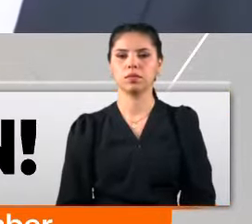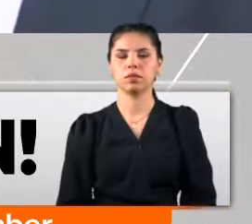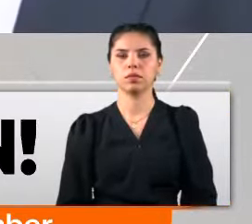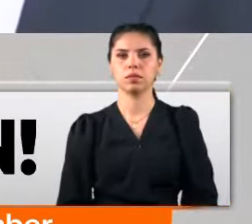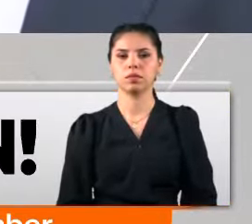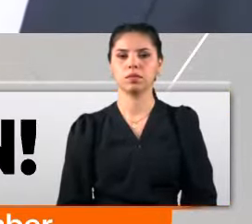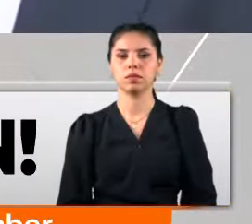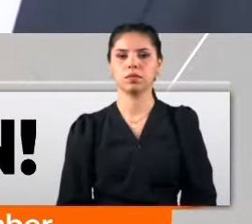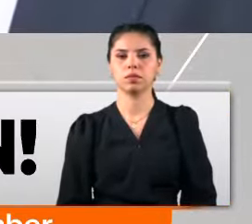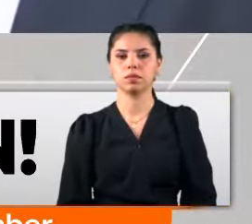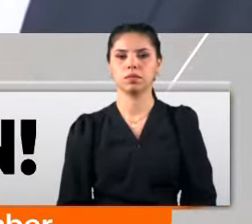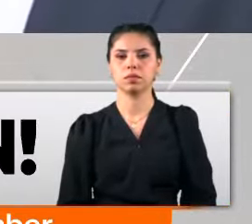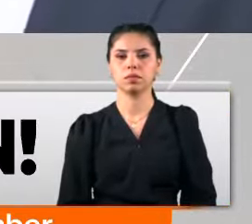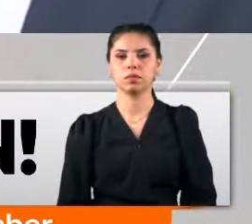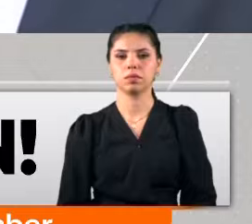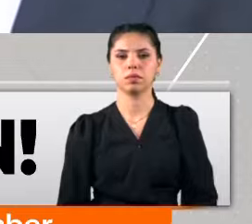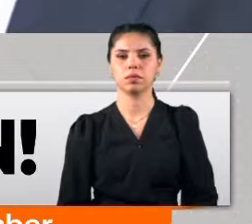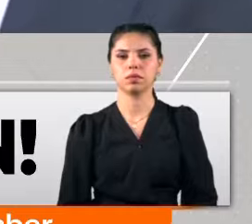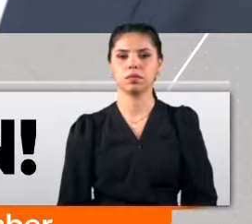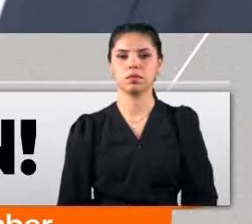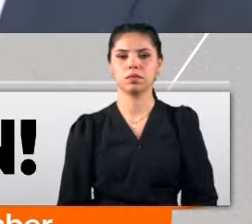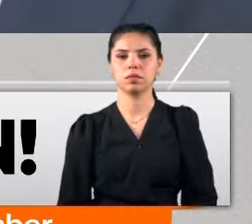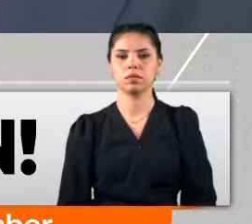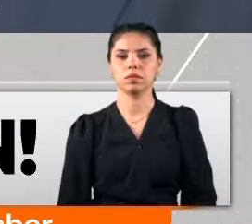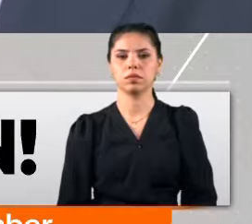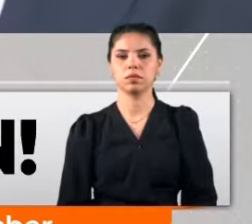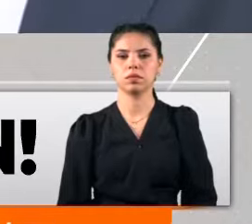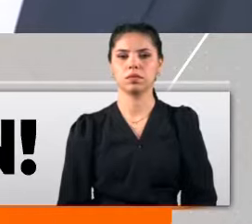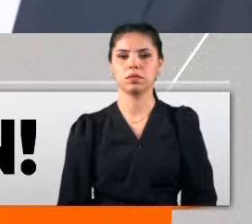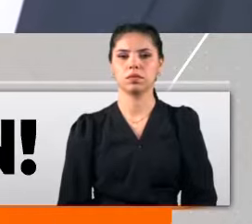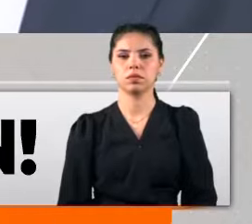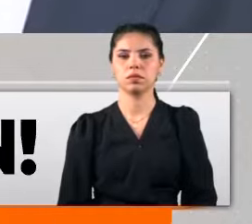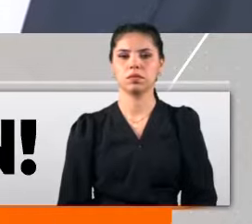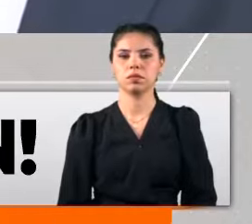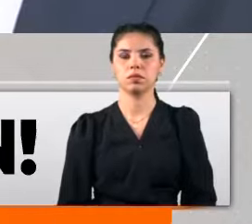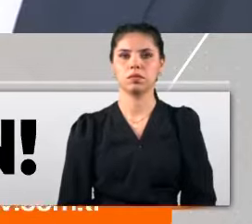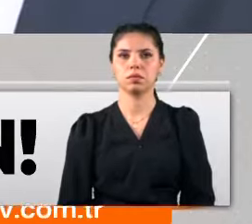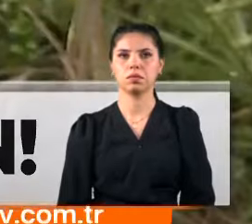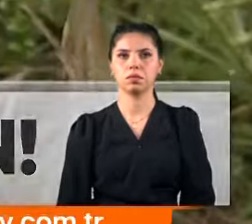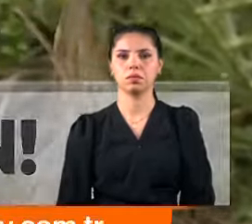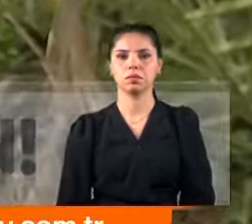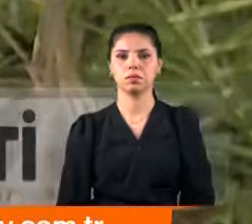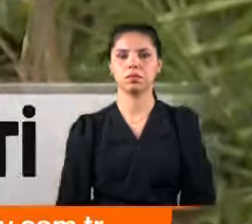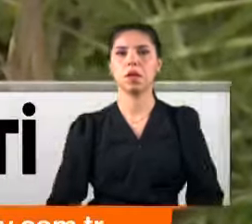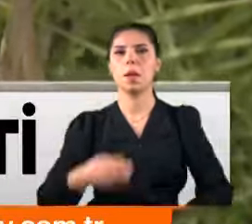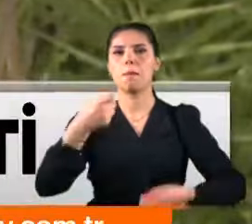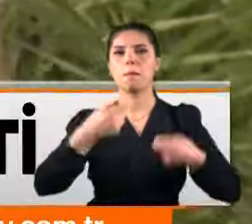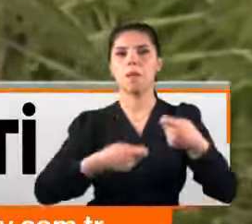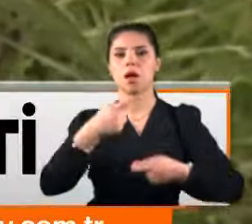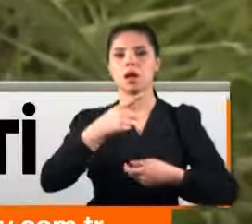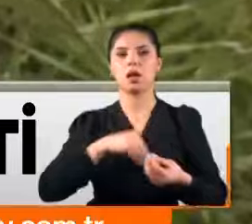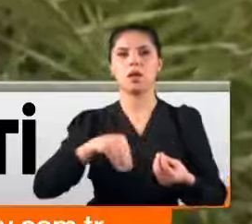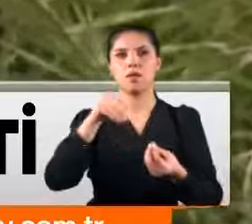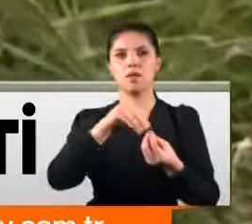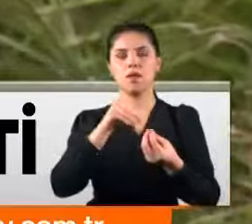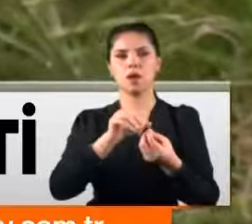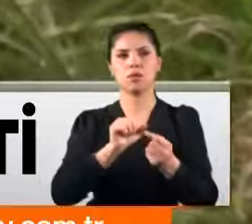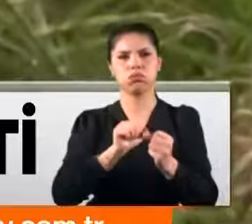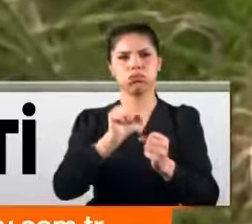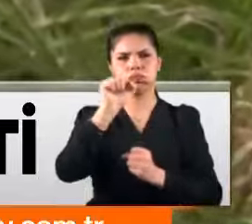ödemede faiz, komisyon, masraf yansıtılamaz. Tek çekim için söylüyorum. Alışveriş gibi sayılıyor. Bankalar bu faizlere öyle bir